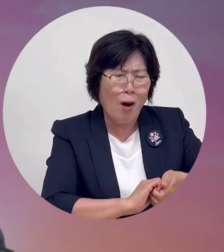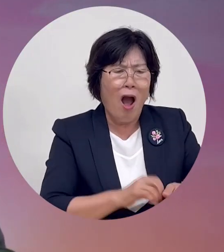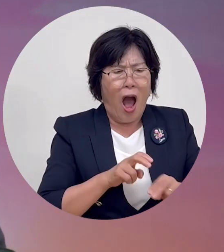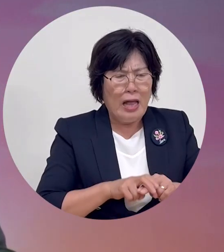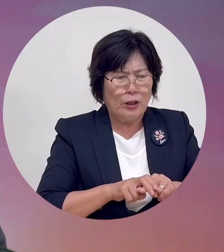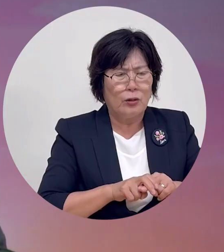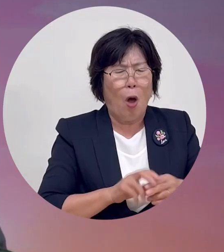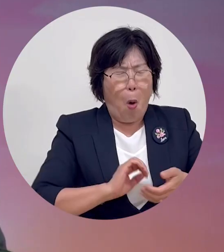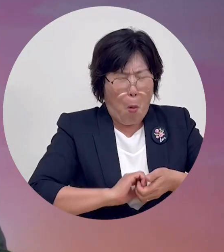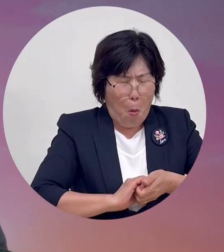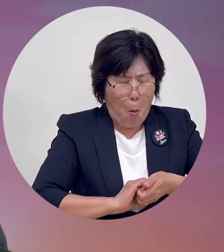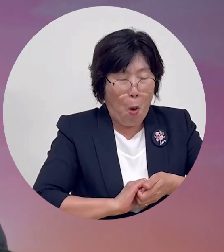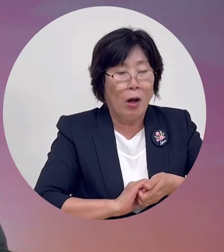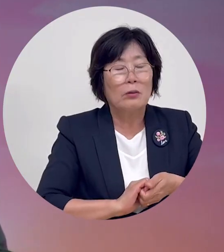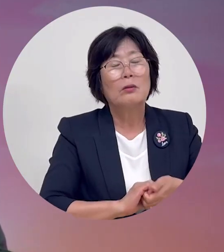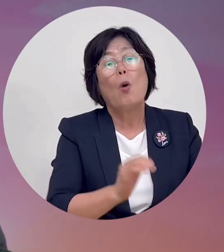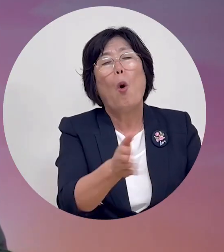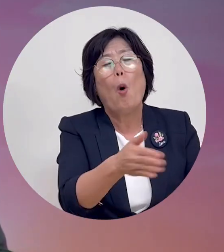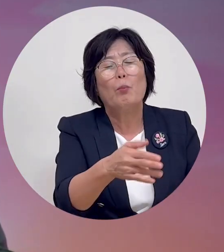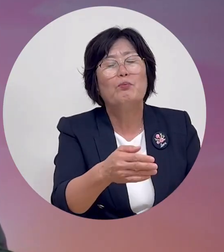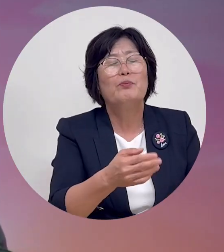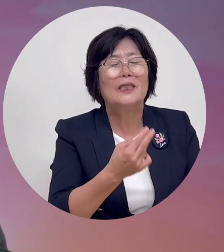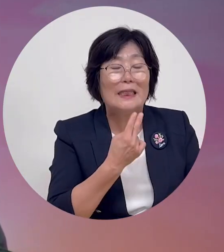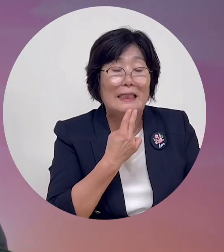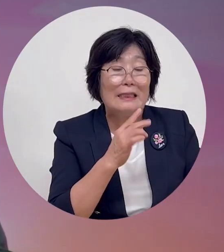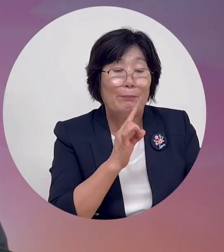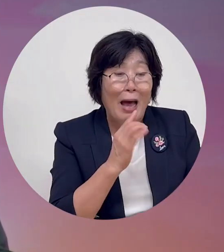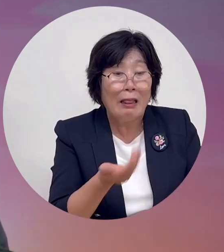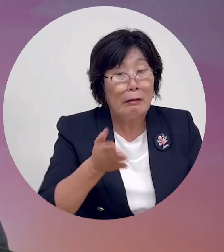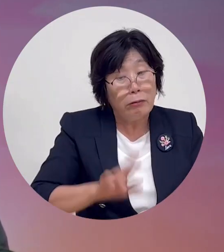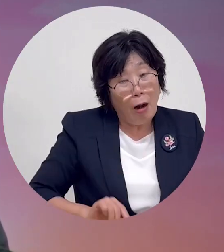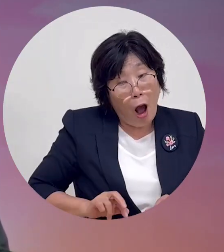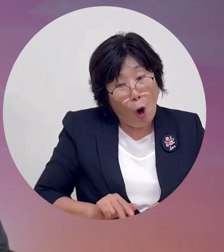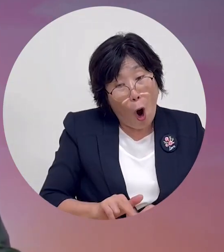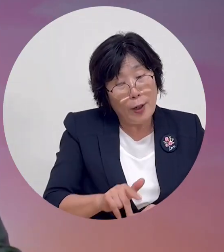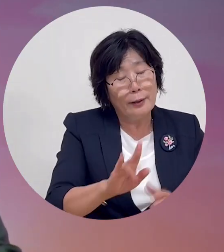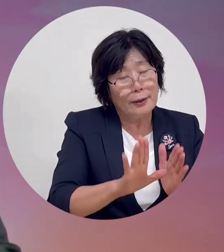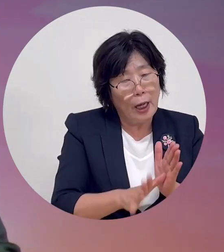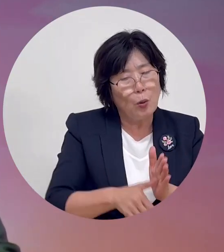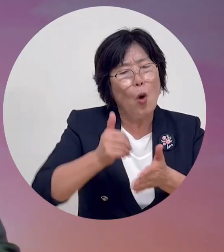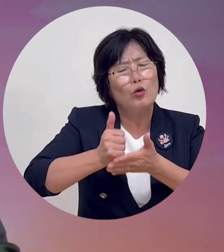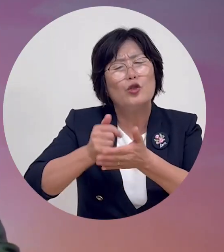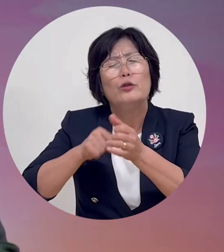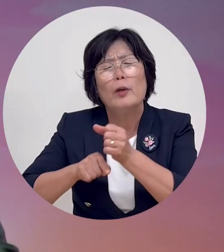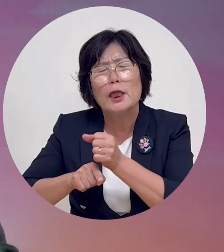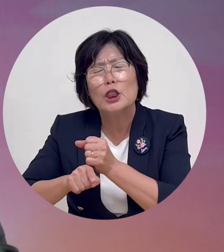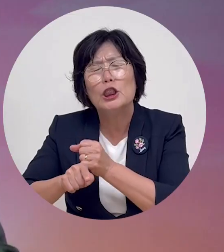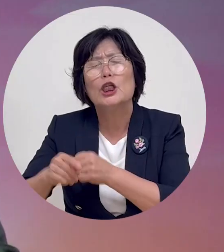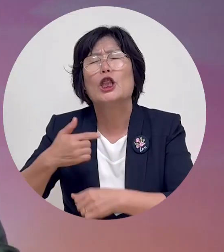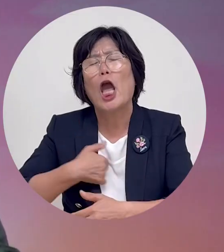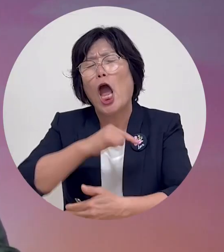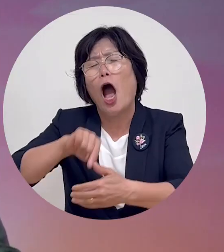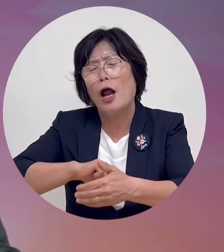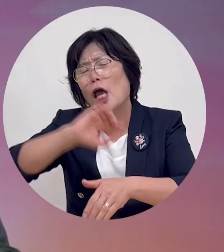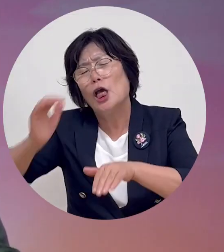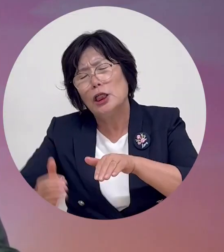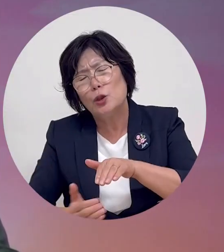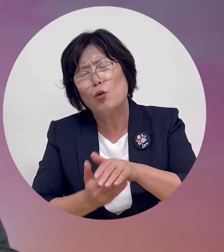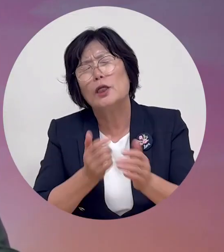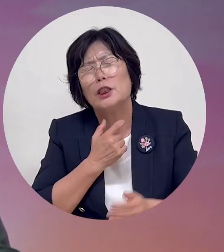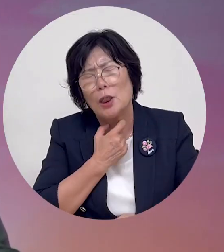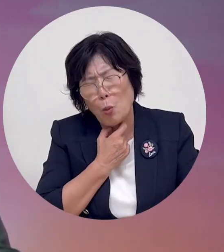걸으면서도 주님 생각하면서 주님의 뜻이 내 안에 이루어지고 내 삶 가운데